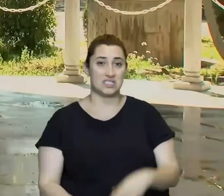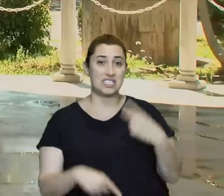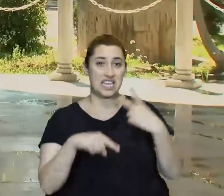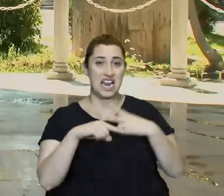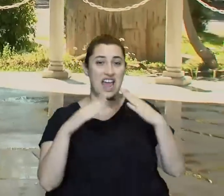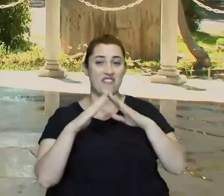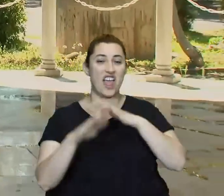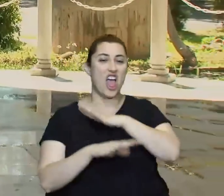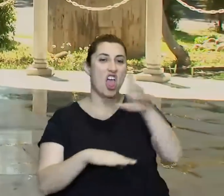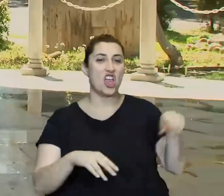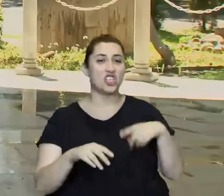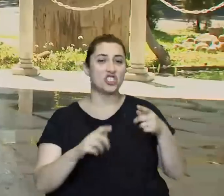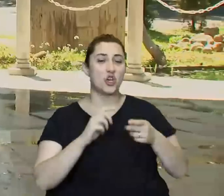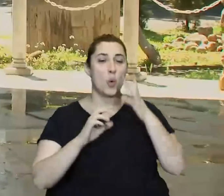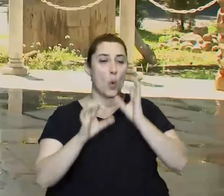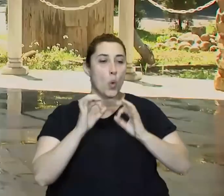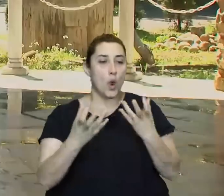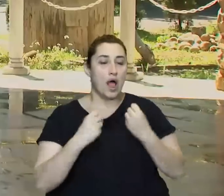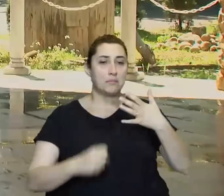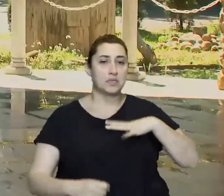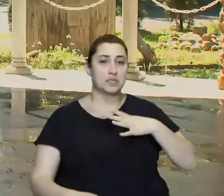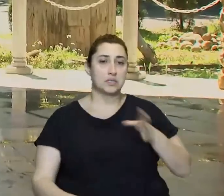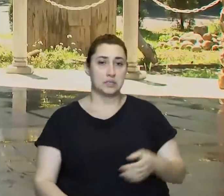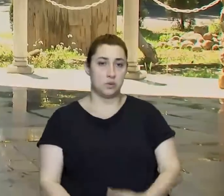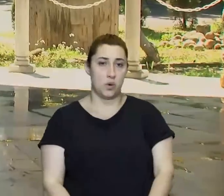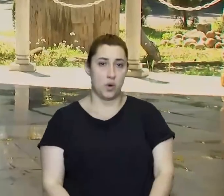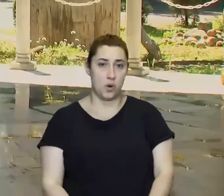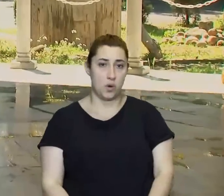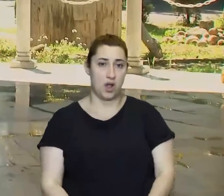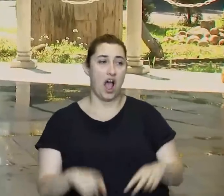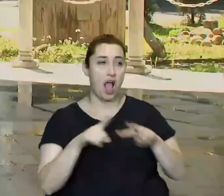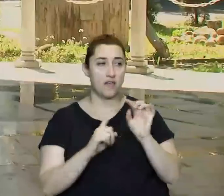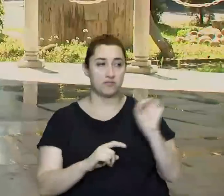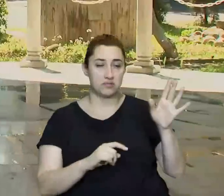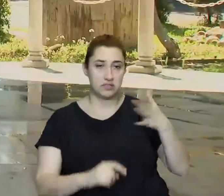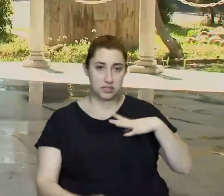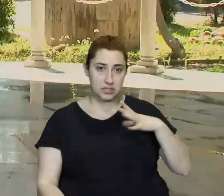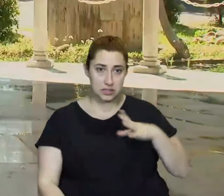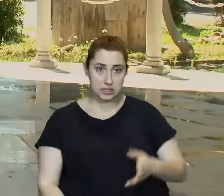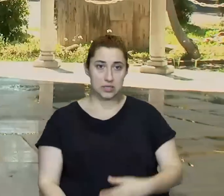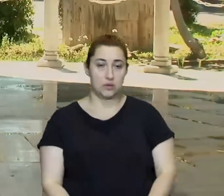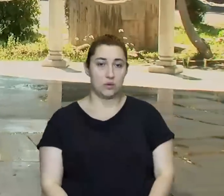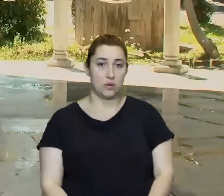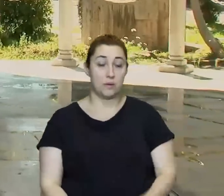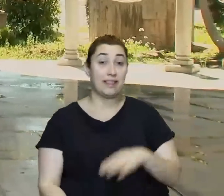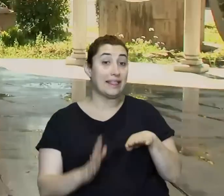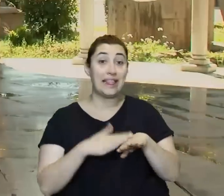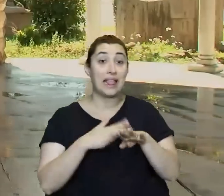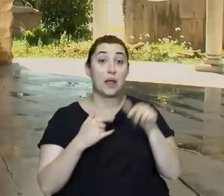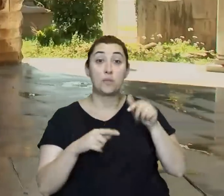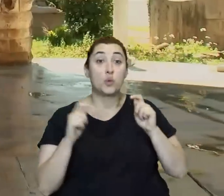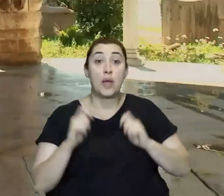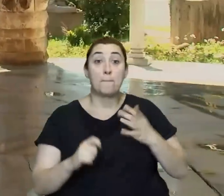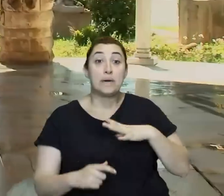Zehra evdeki her şeyi kontrolü altına almak istiyor. Alev'i göndermek istiyor. Peki ama neden